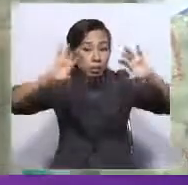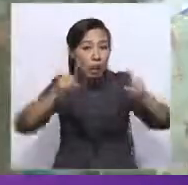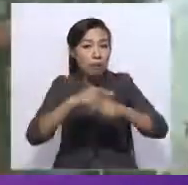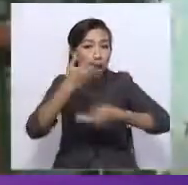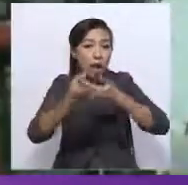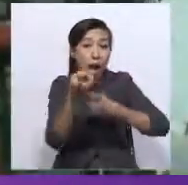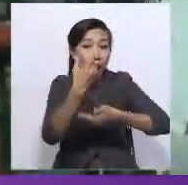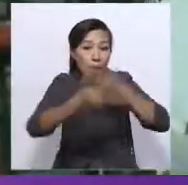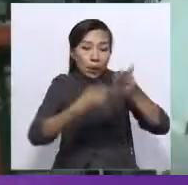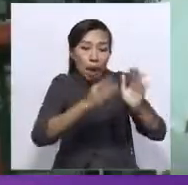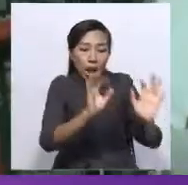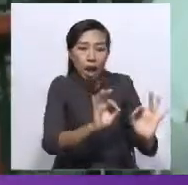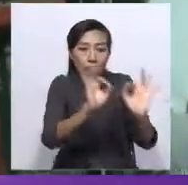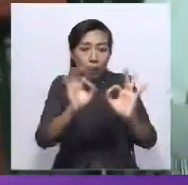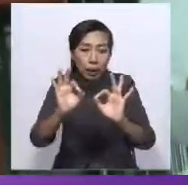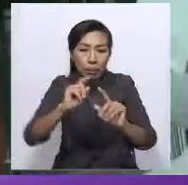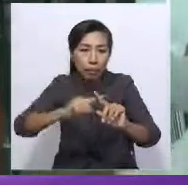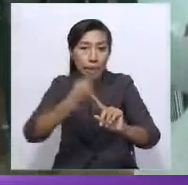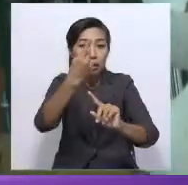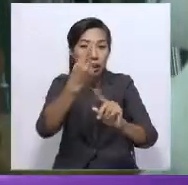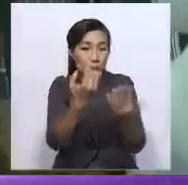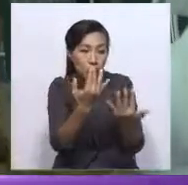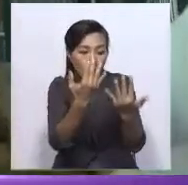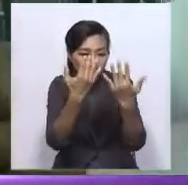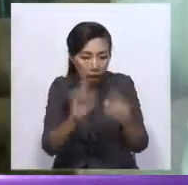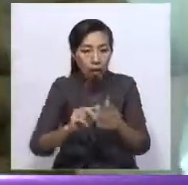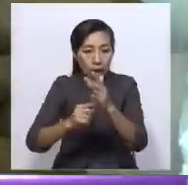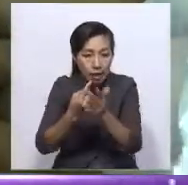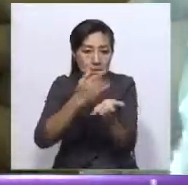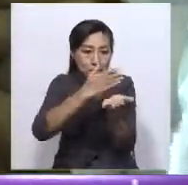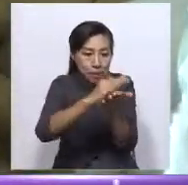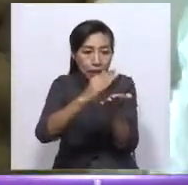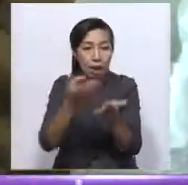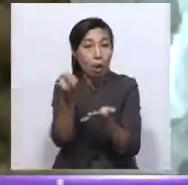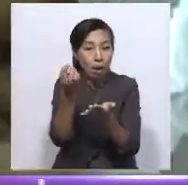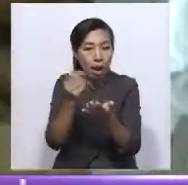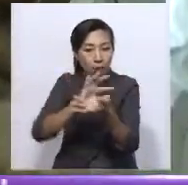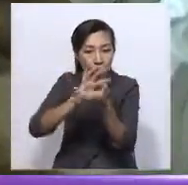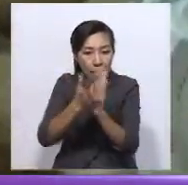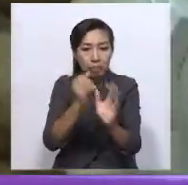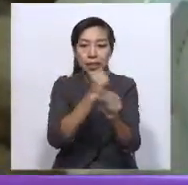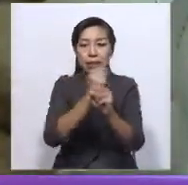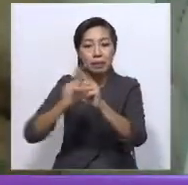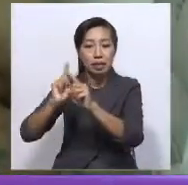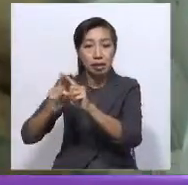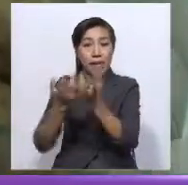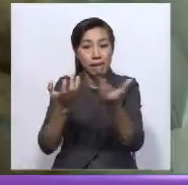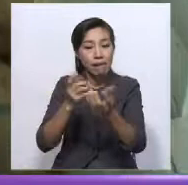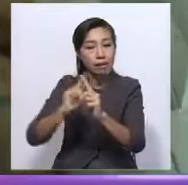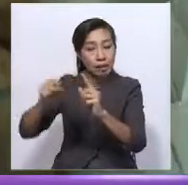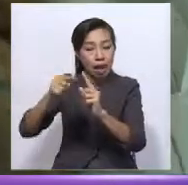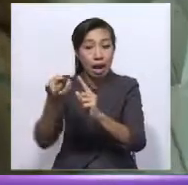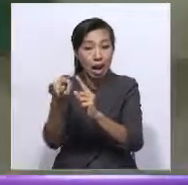นะครับได้ระยะประมาณสัก1เดือนนะครับแล้วก็เริ่มทยอยแปรรูปนะครับหลังจากแปรรูปก็จะแปรรูปเ